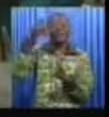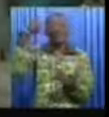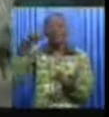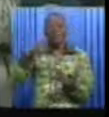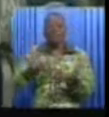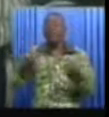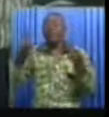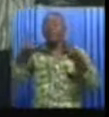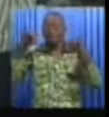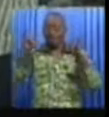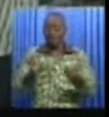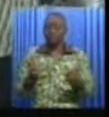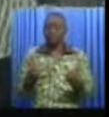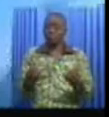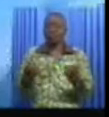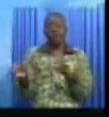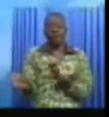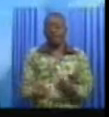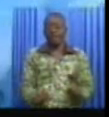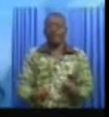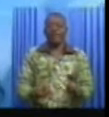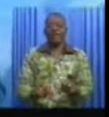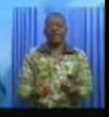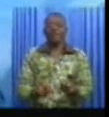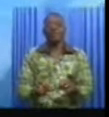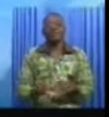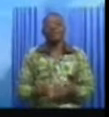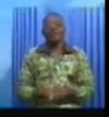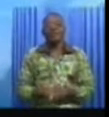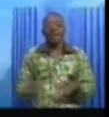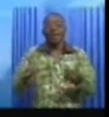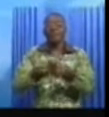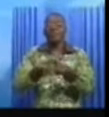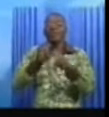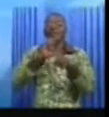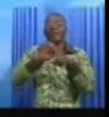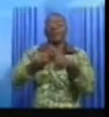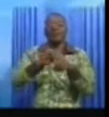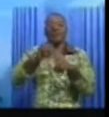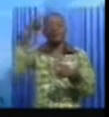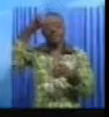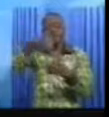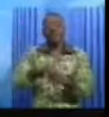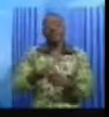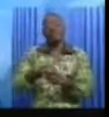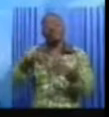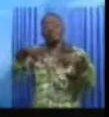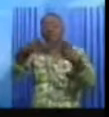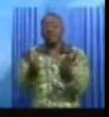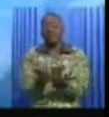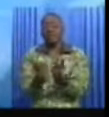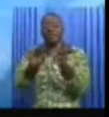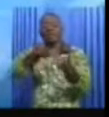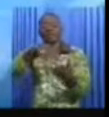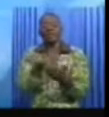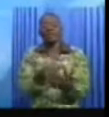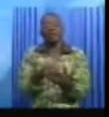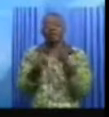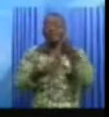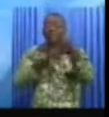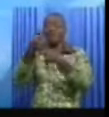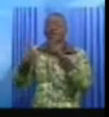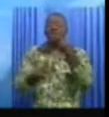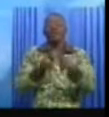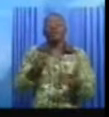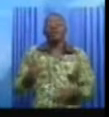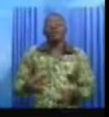fort à faire, ont-ils dit. Même exercice dans le plateau central à Zignaré, où les populations n'ont pas manqué